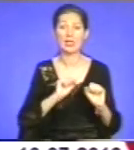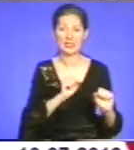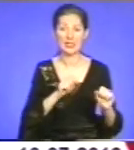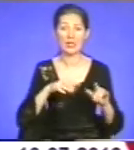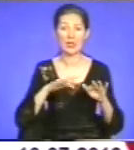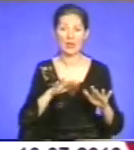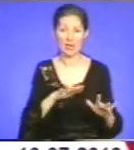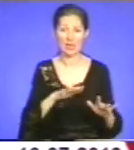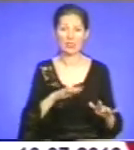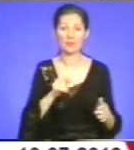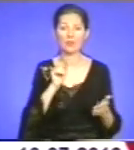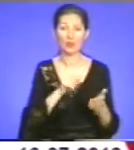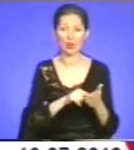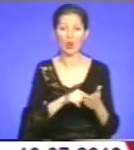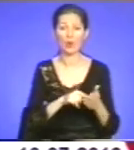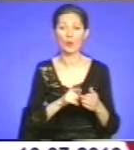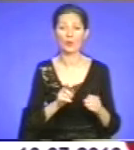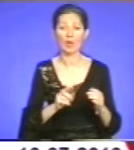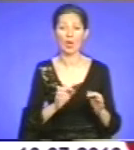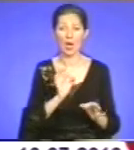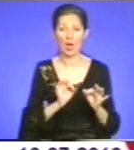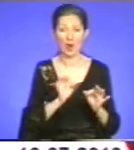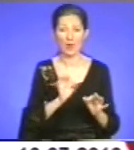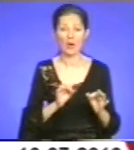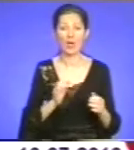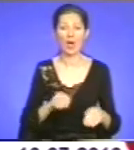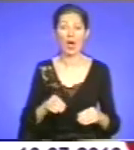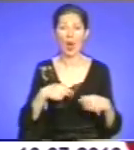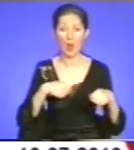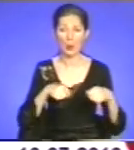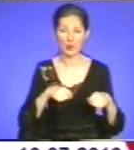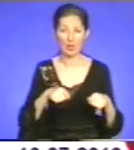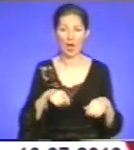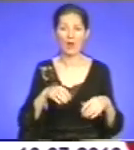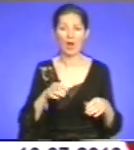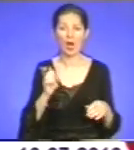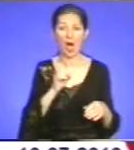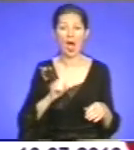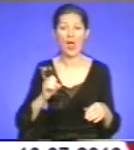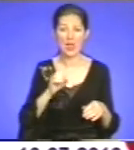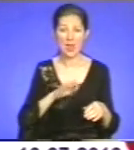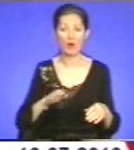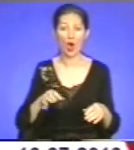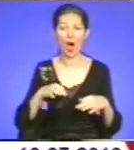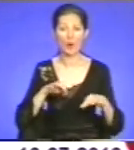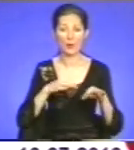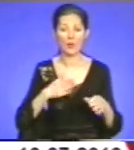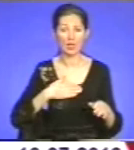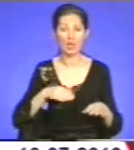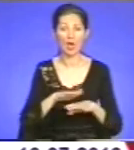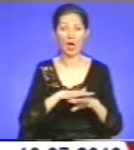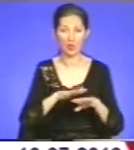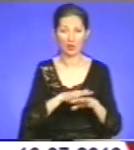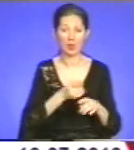метою коригування поставок європейських автомобілів на наш ринок. Цей механізм буде у